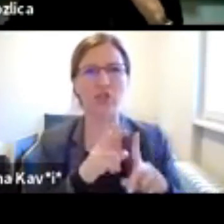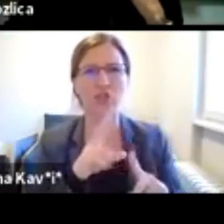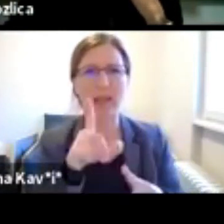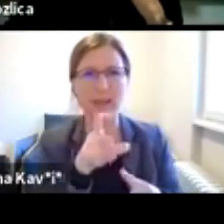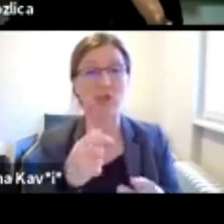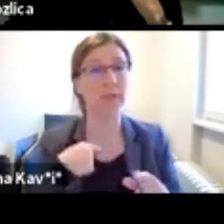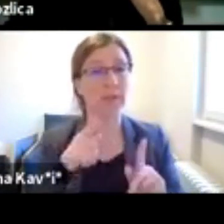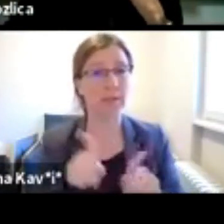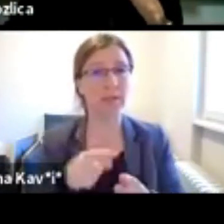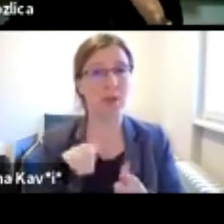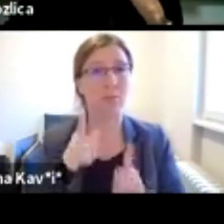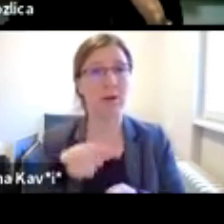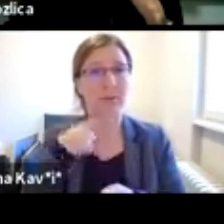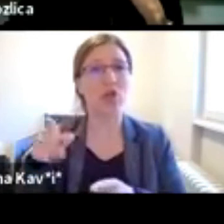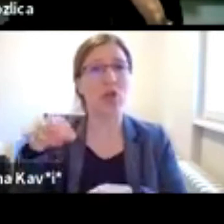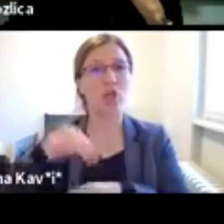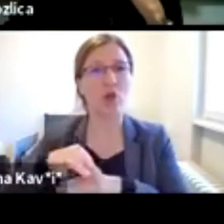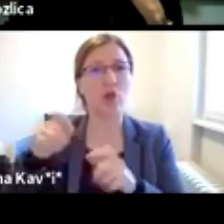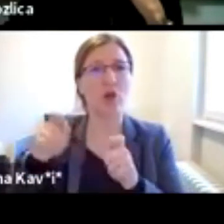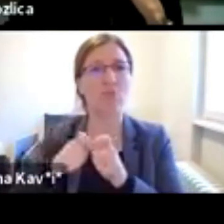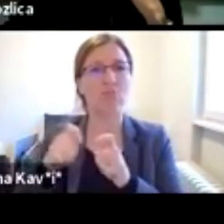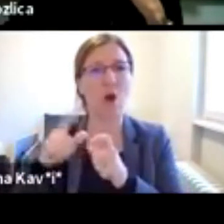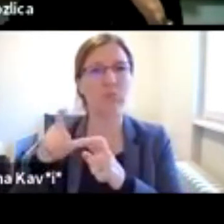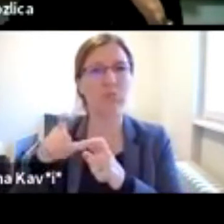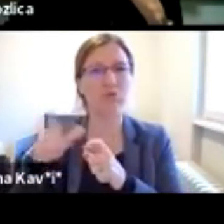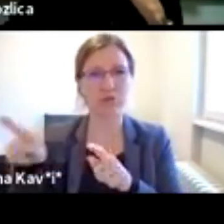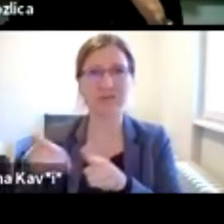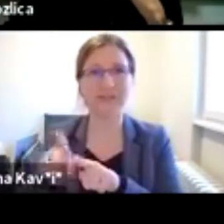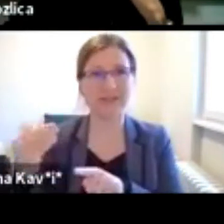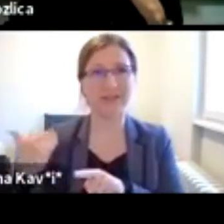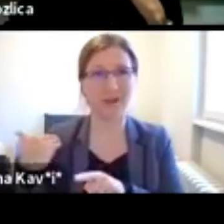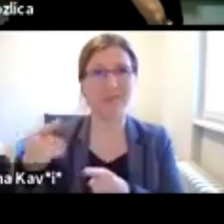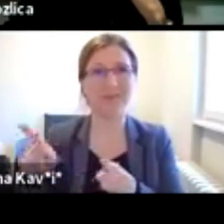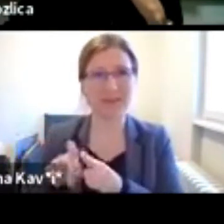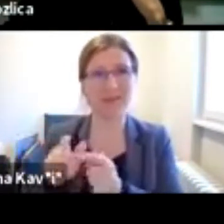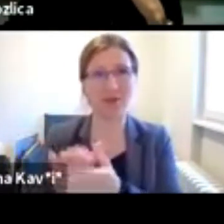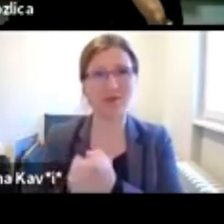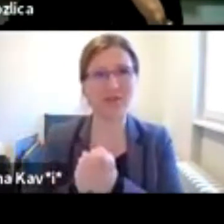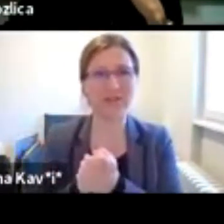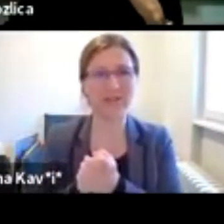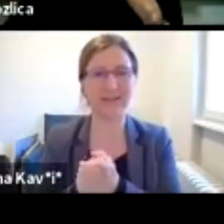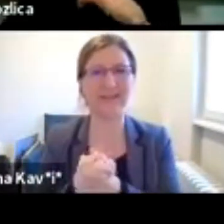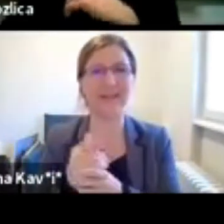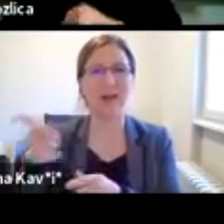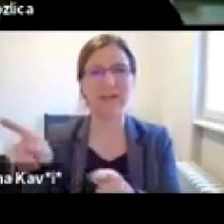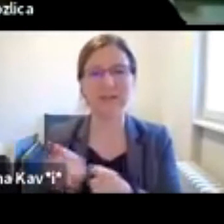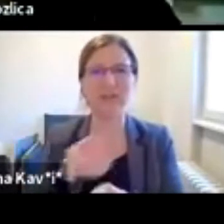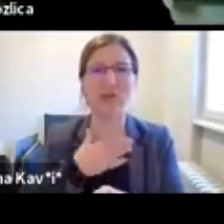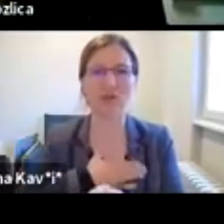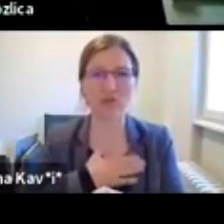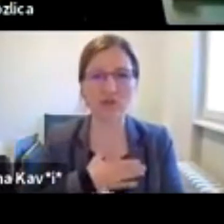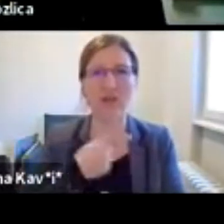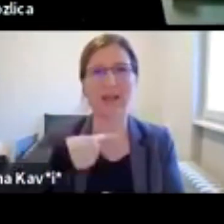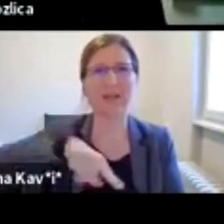doktor Zorislav Bobuš također se čestitao nam i na neki način zaželio dalje puno